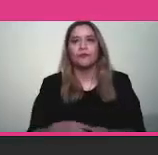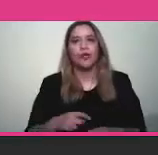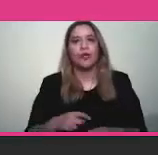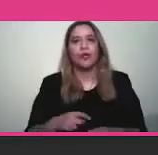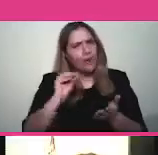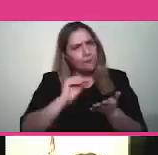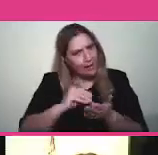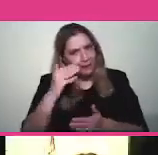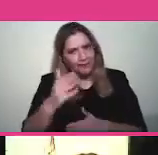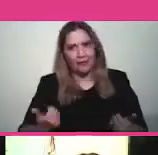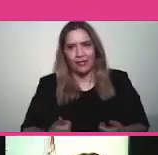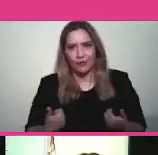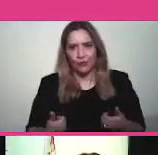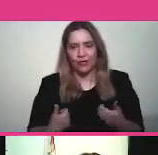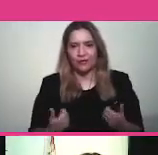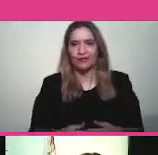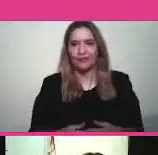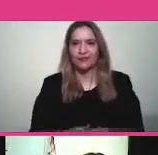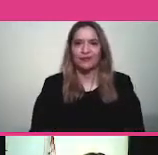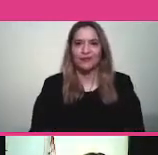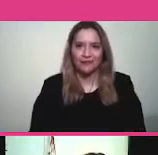να παίξουμε.